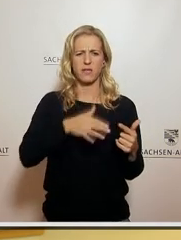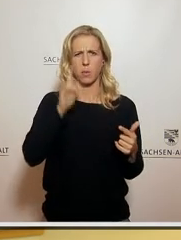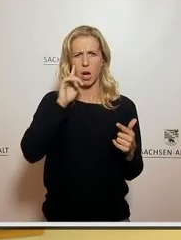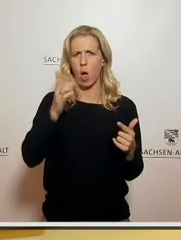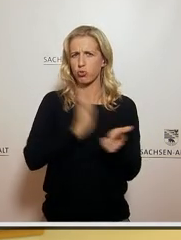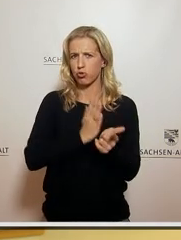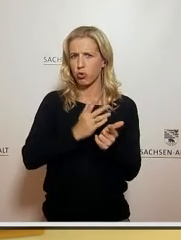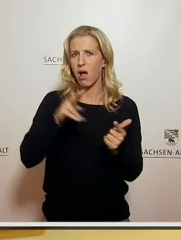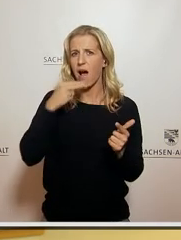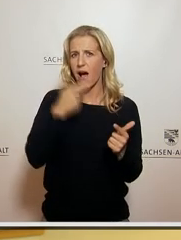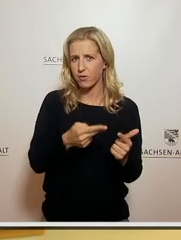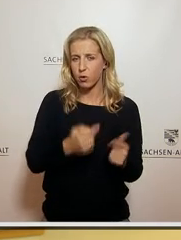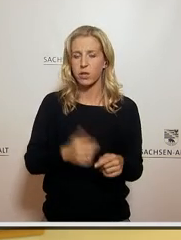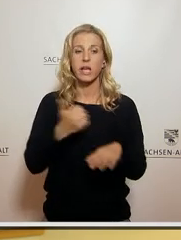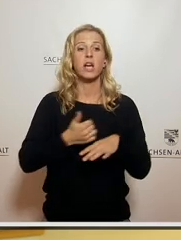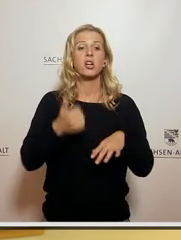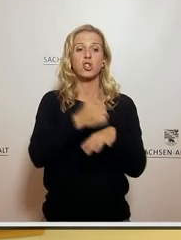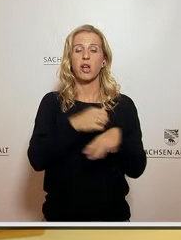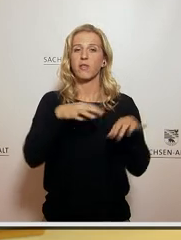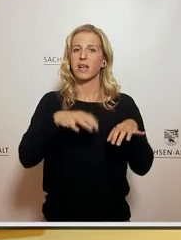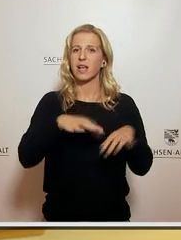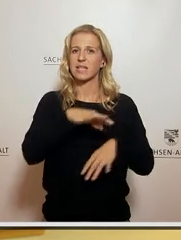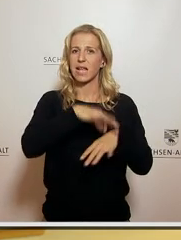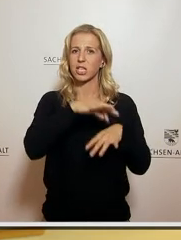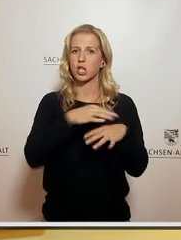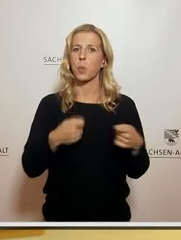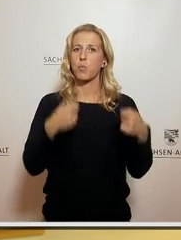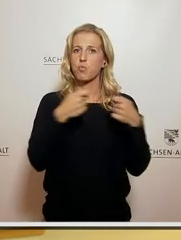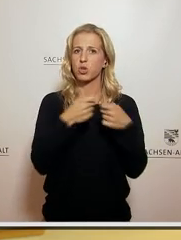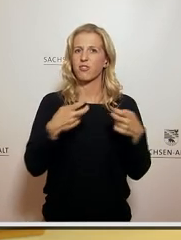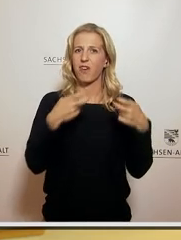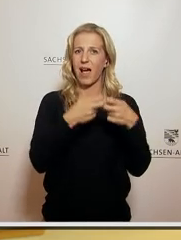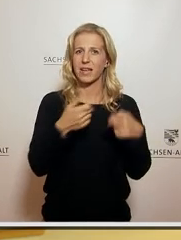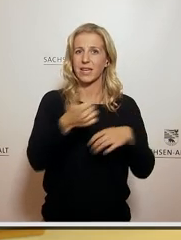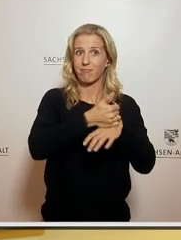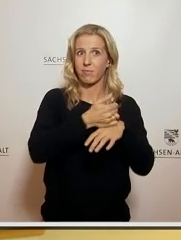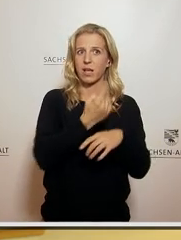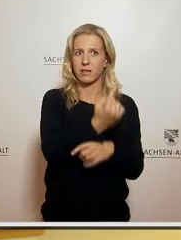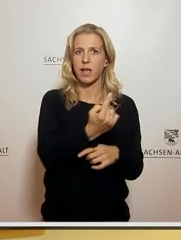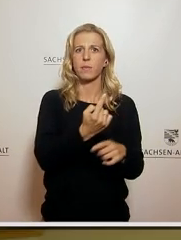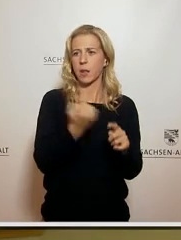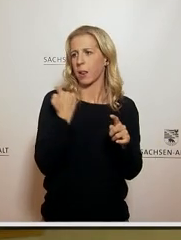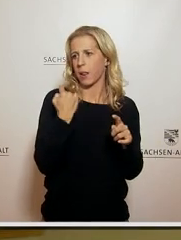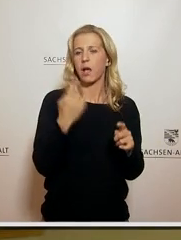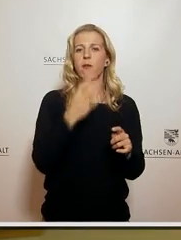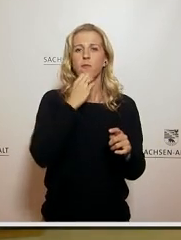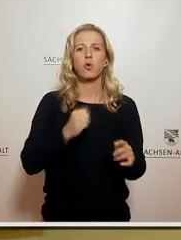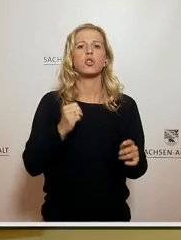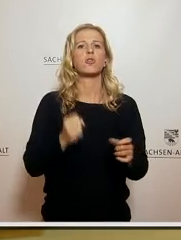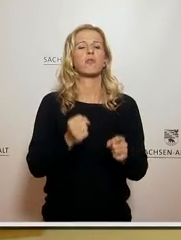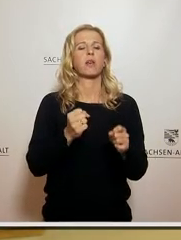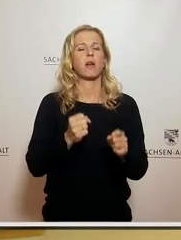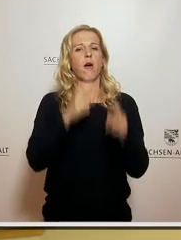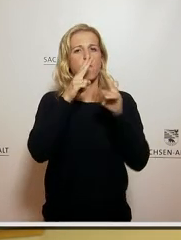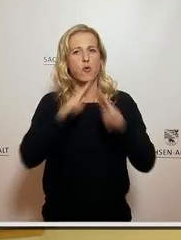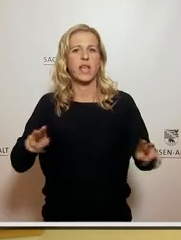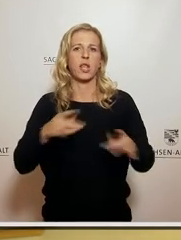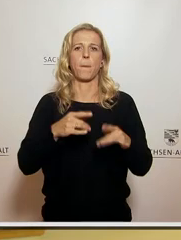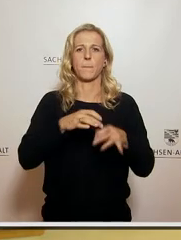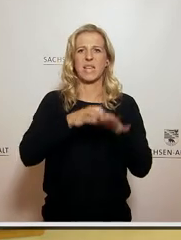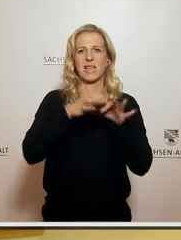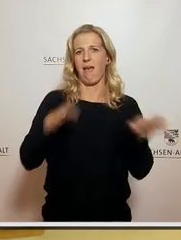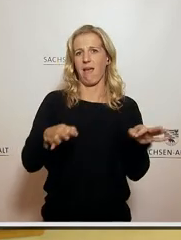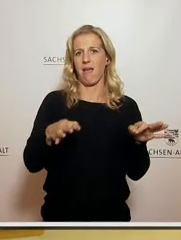Chef der Kassenärztlichen Bundesvereinigung, Andreas Gassen, hat unlängst einen Freedom Day, bei dem alle Corona-Maßnahmen ausgesetzt